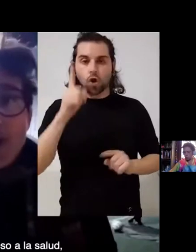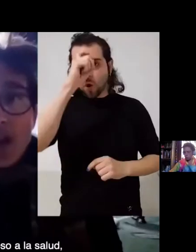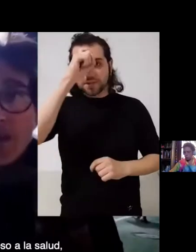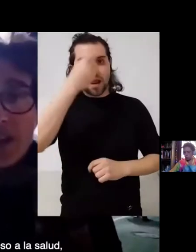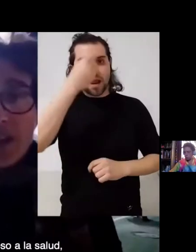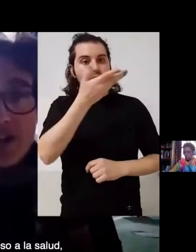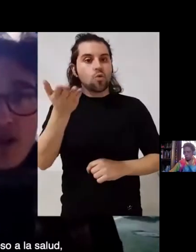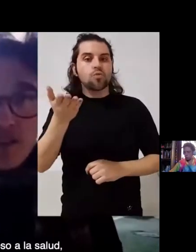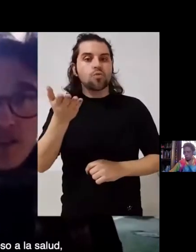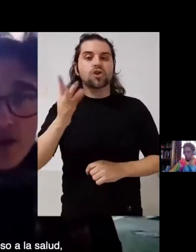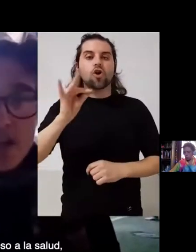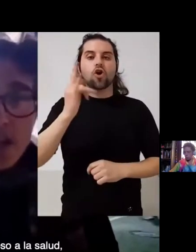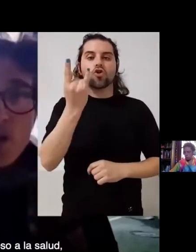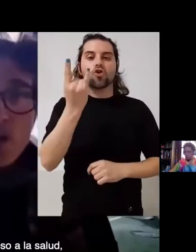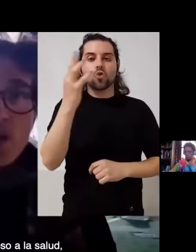public